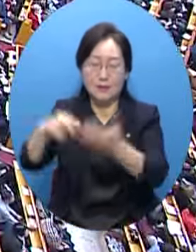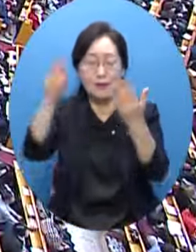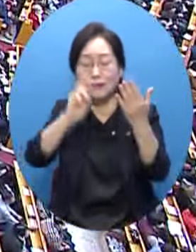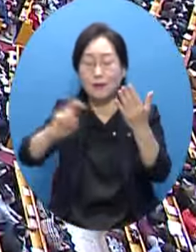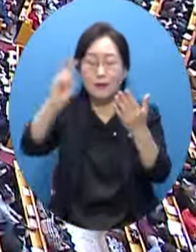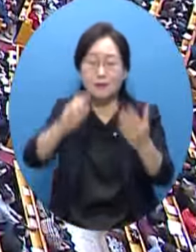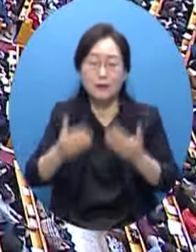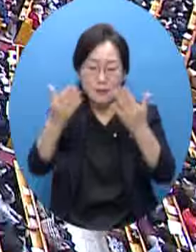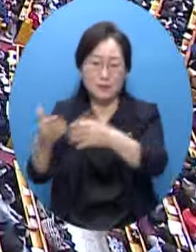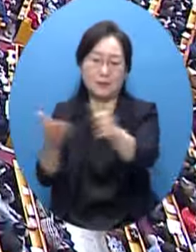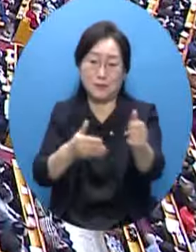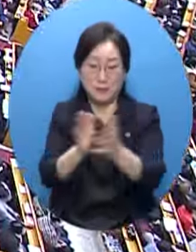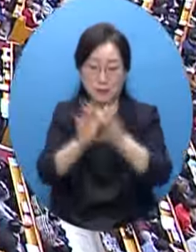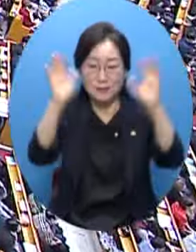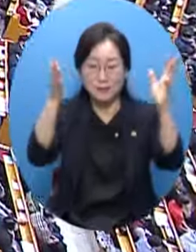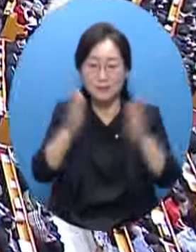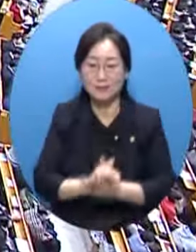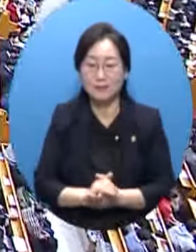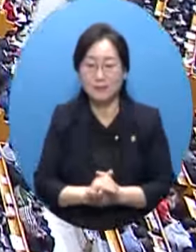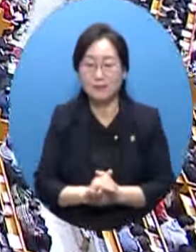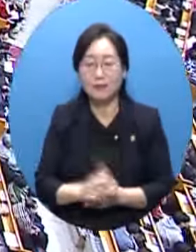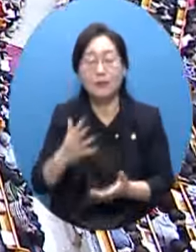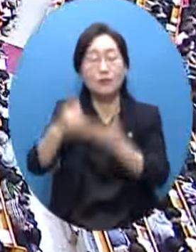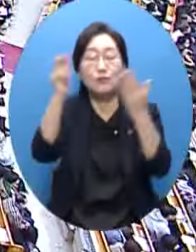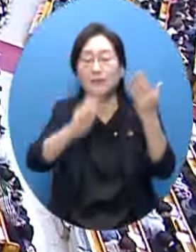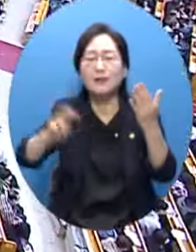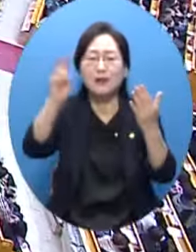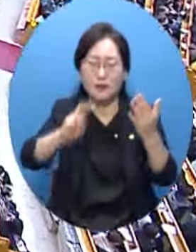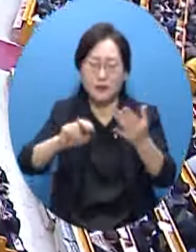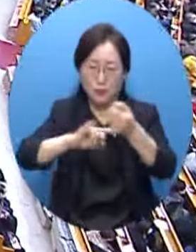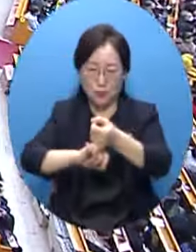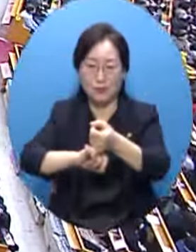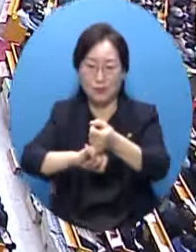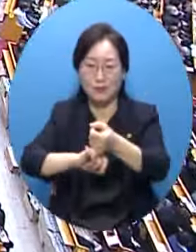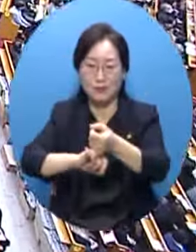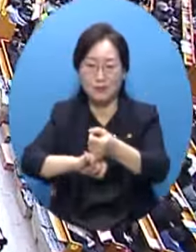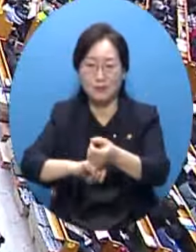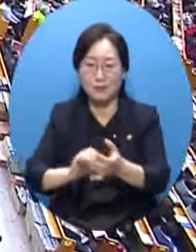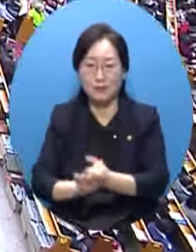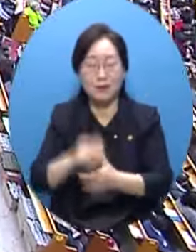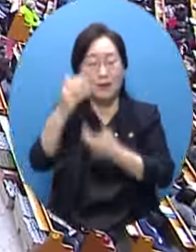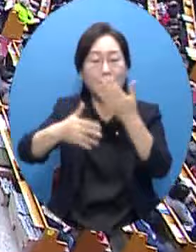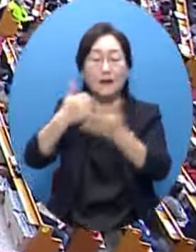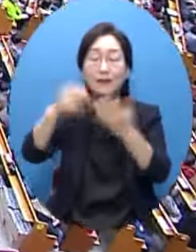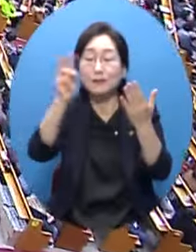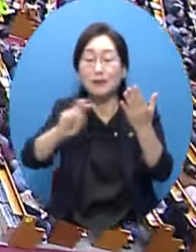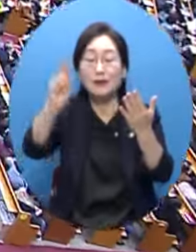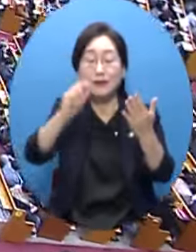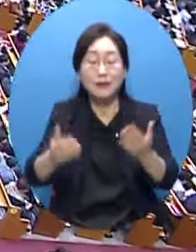될 것입니다. 할렐루야. 주님을 찬양해야 됩니다. 하나님을 찬양하라고